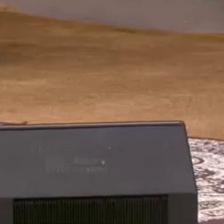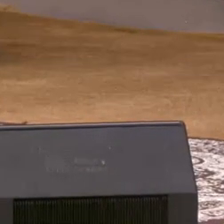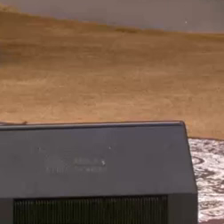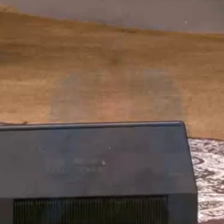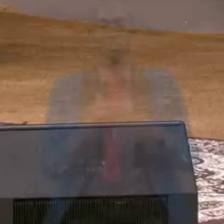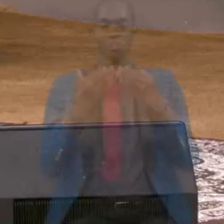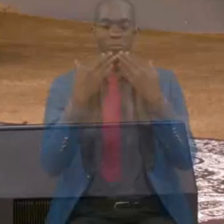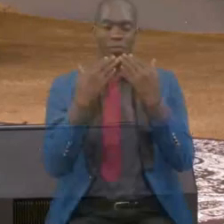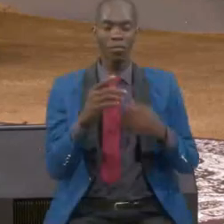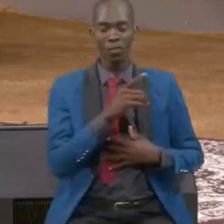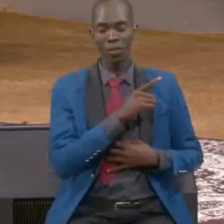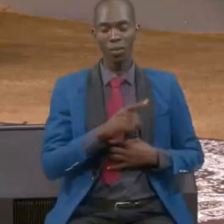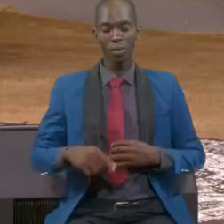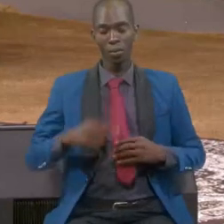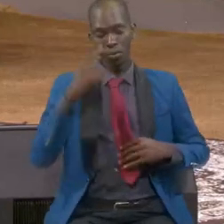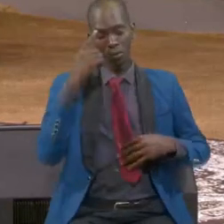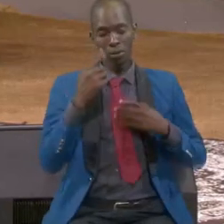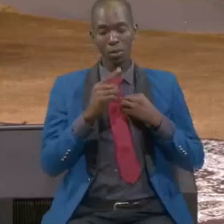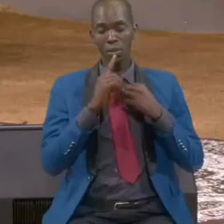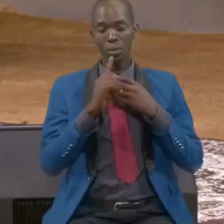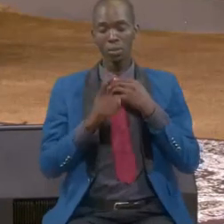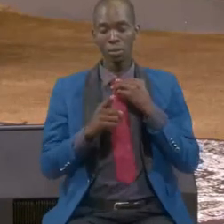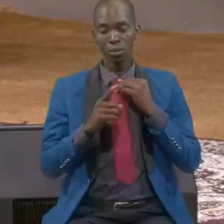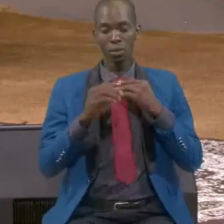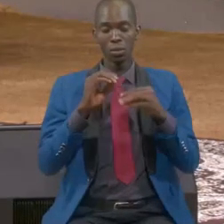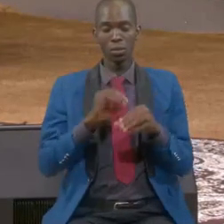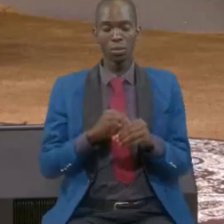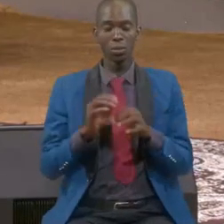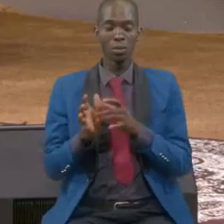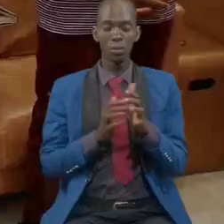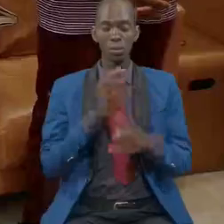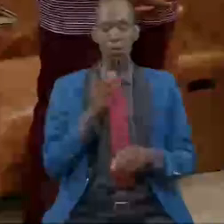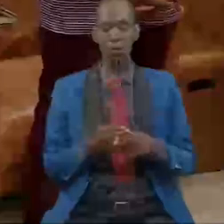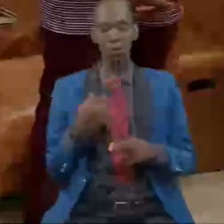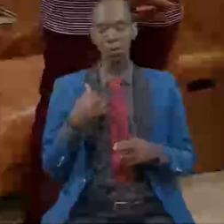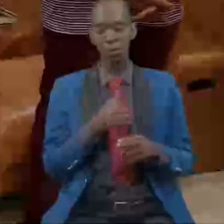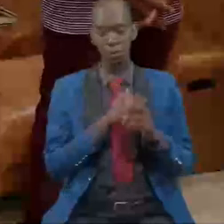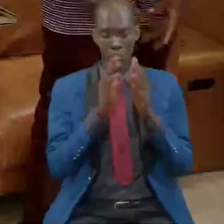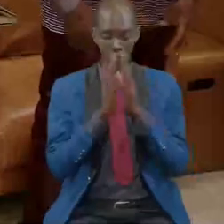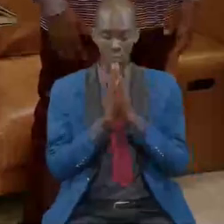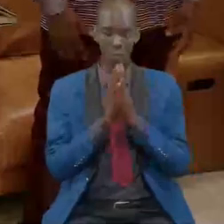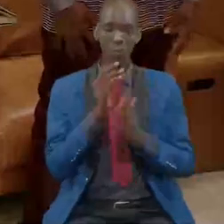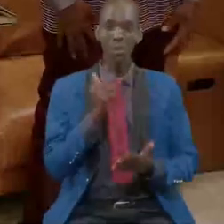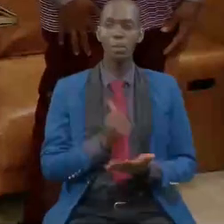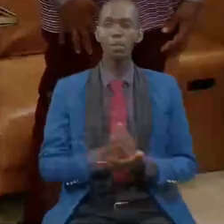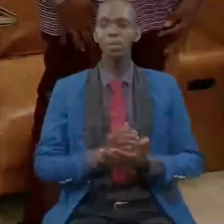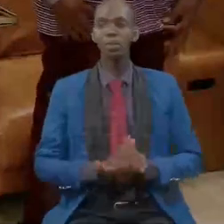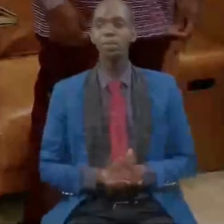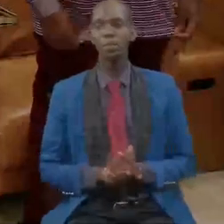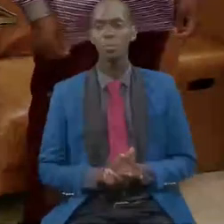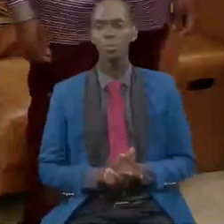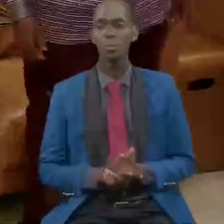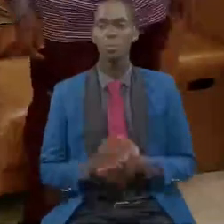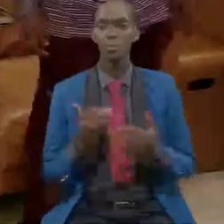à toute vie et à tout cœur pour le ministère de tous. Merci pour la réponse. Au nom de Jésus,